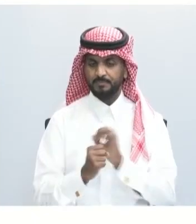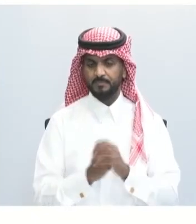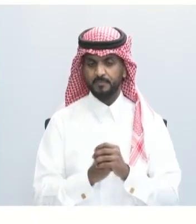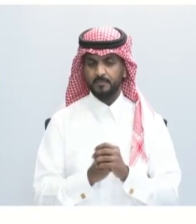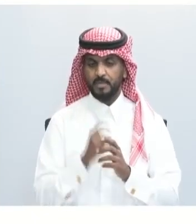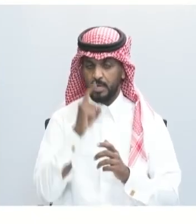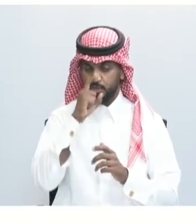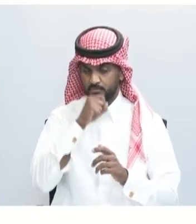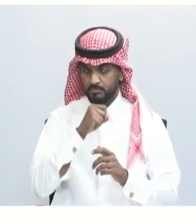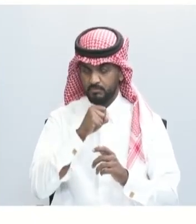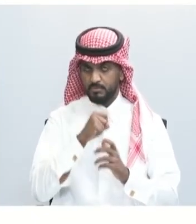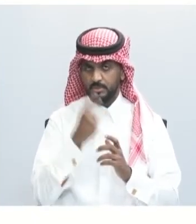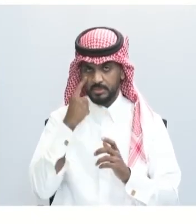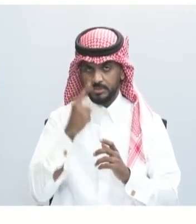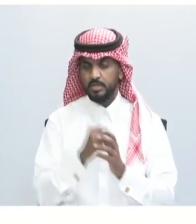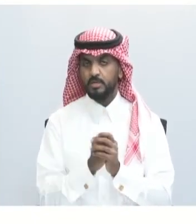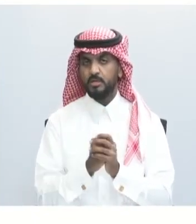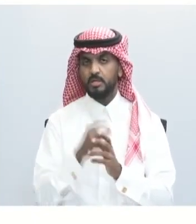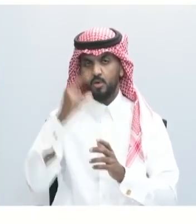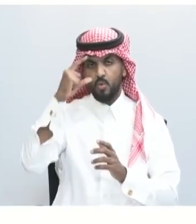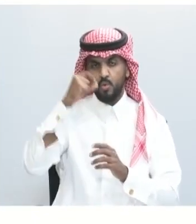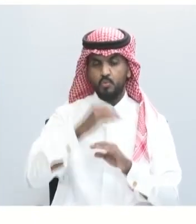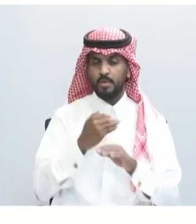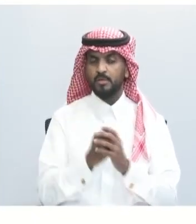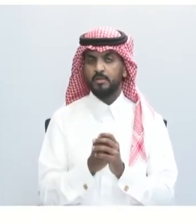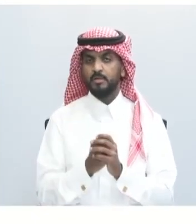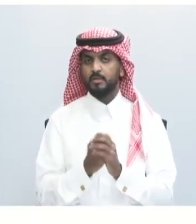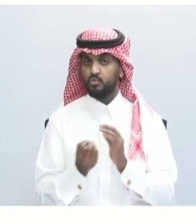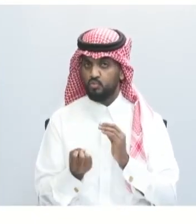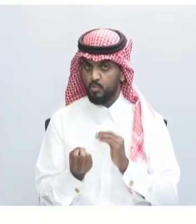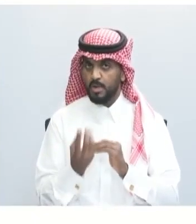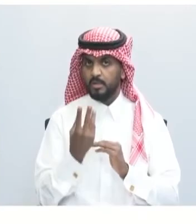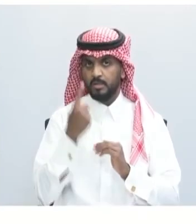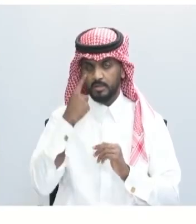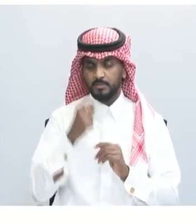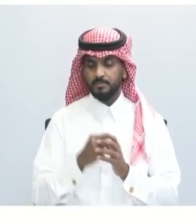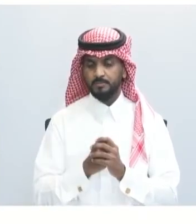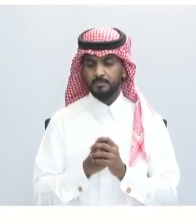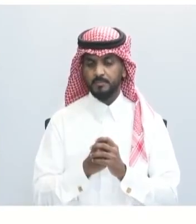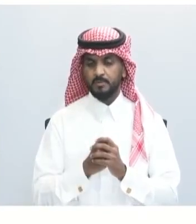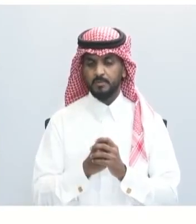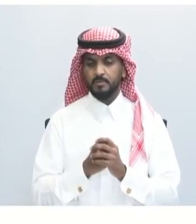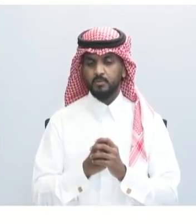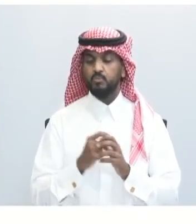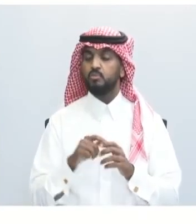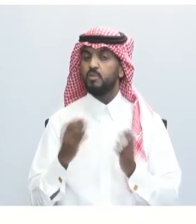فيجب ان نحرص على النوم المبكر لنصحه مبكرا ونذهب الى المدرسه بنشاط